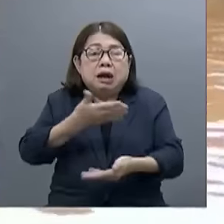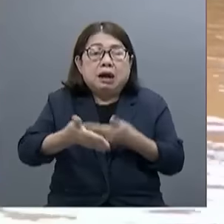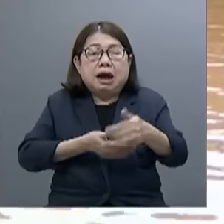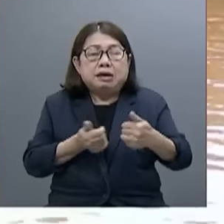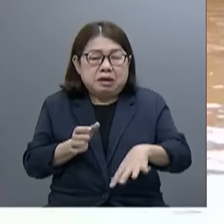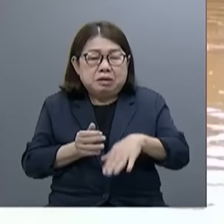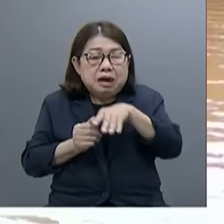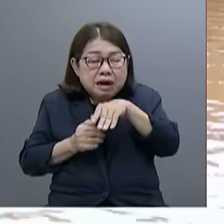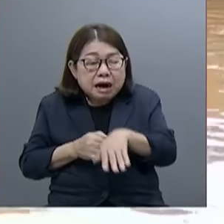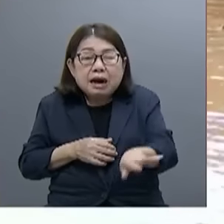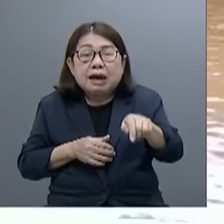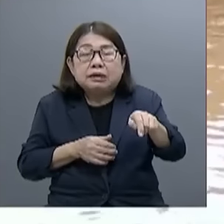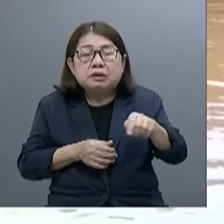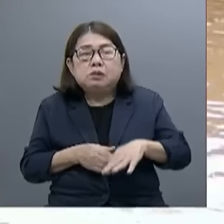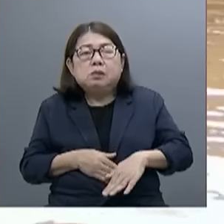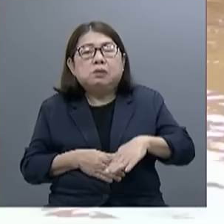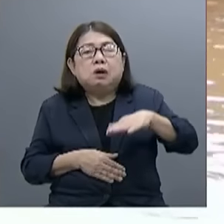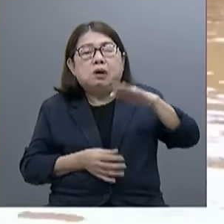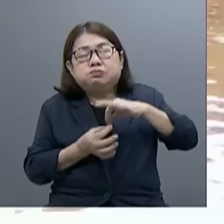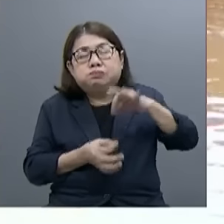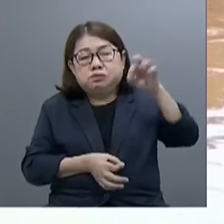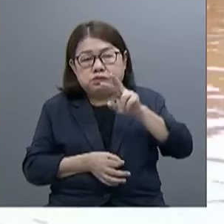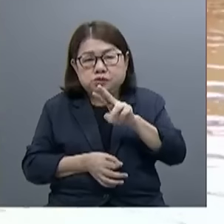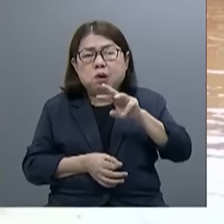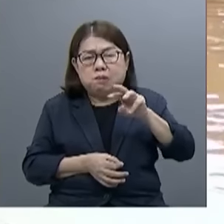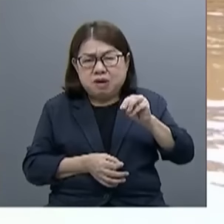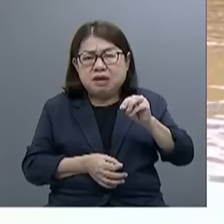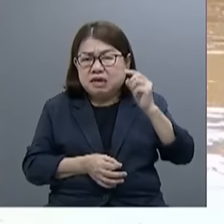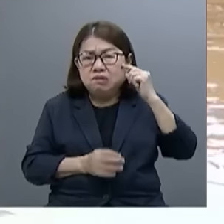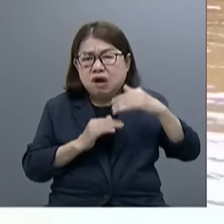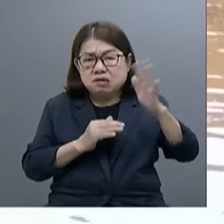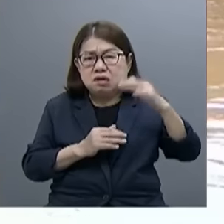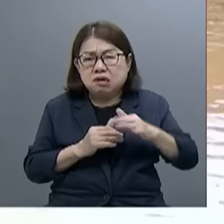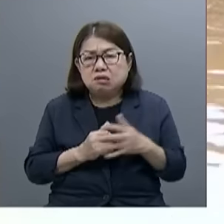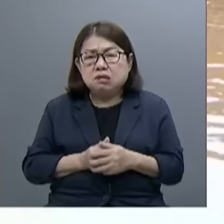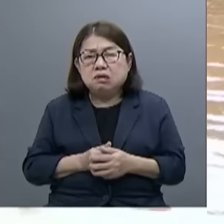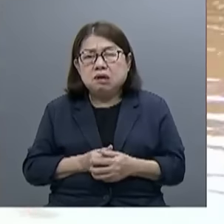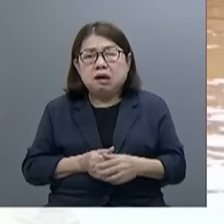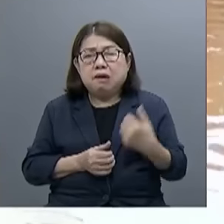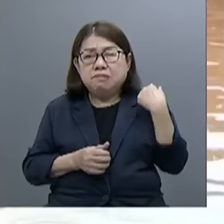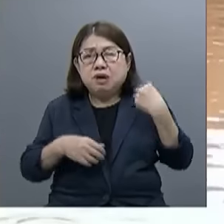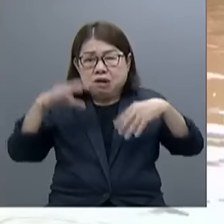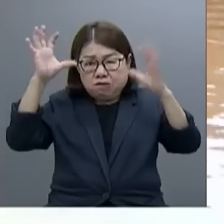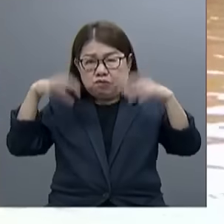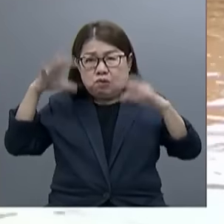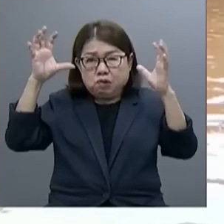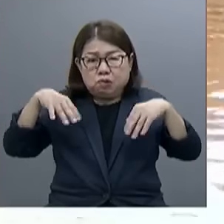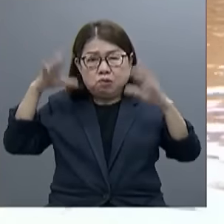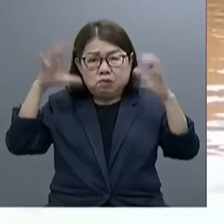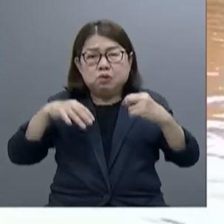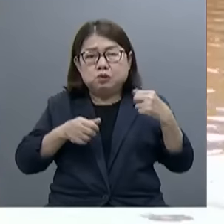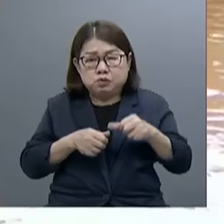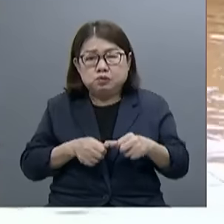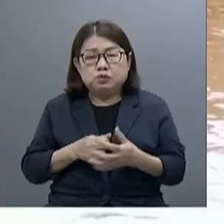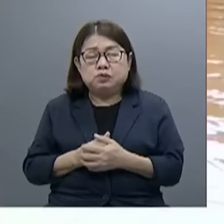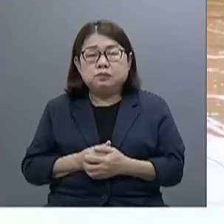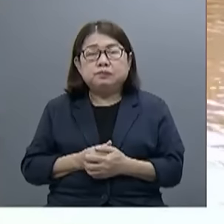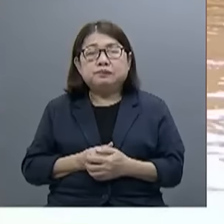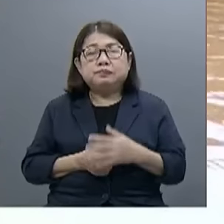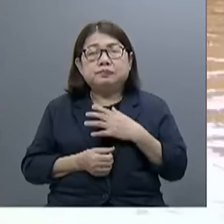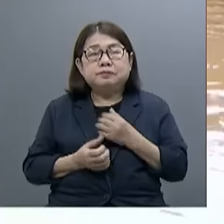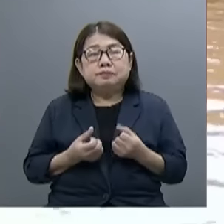แล้วครับผมว่าน่าจะเพิ่มขึ้นนะครับเพราะว่ามวลน้ำด้านบนฝนมันจะตกปลายน้ำอครับเมื่อกี้เราก็ขับรถไป